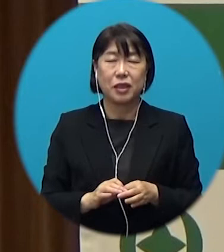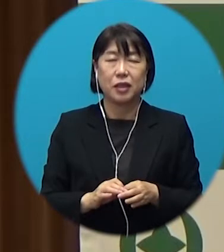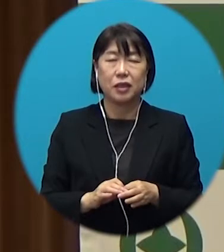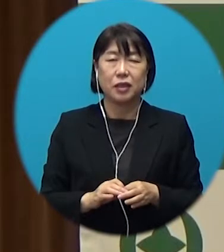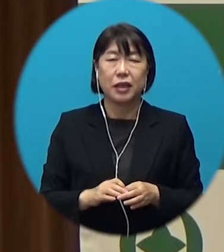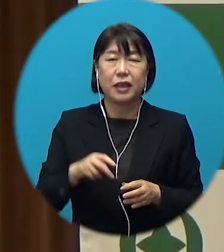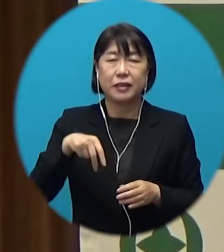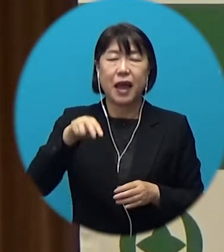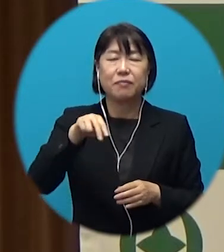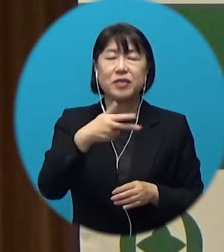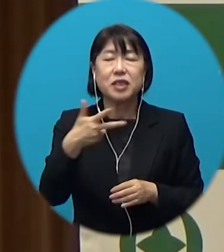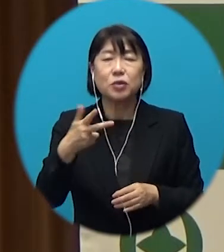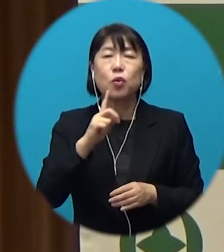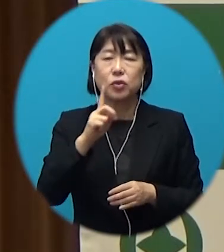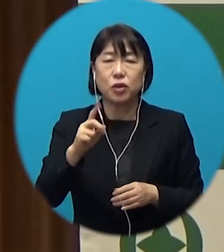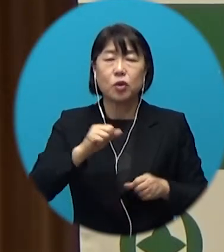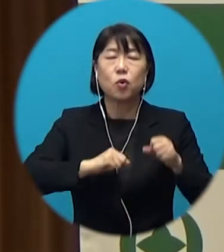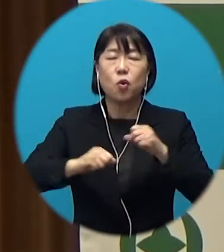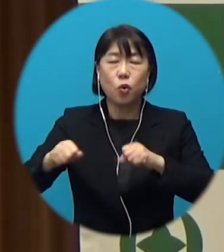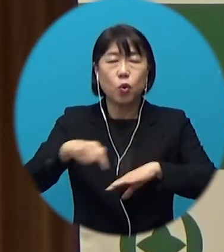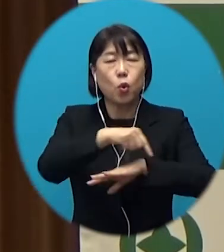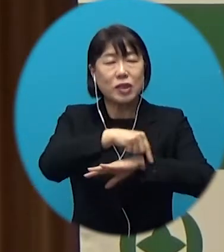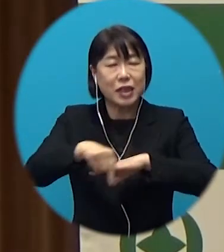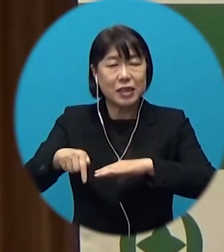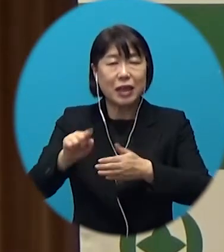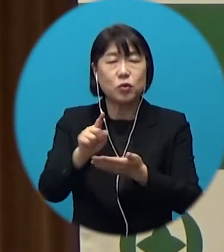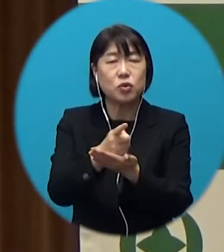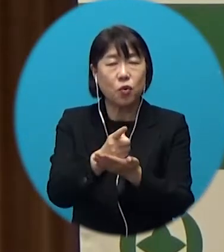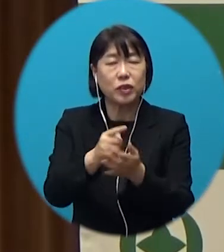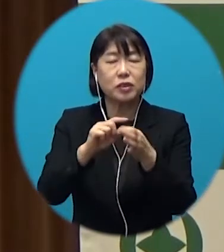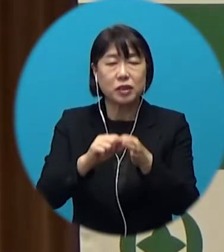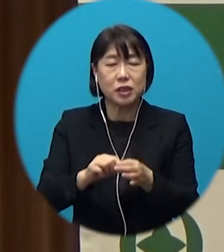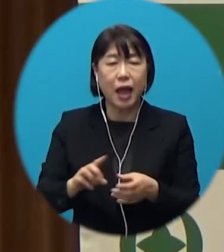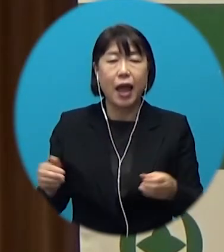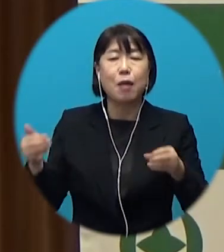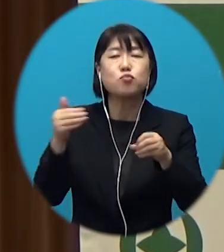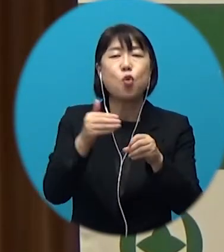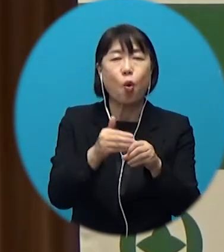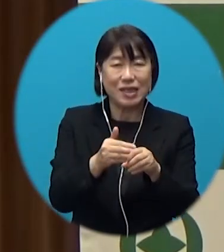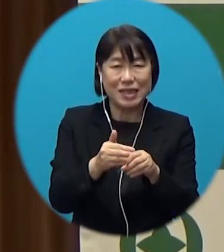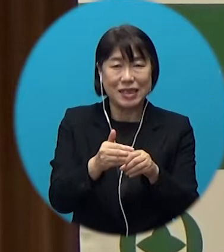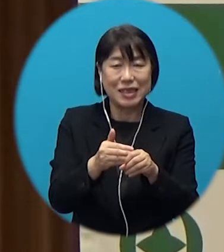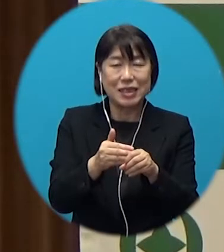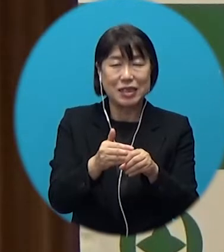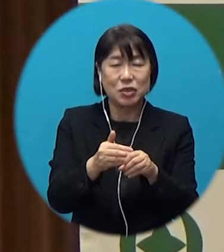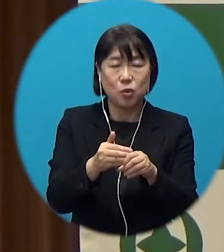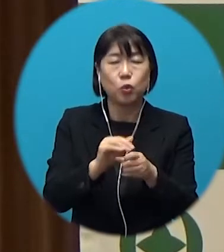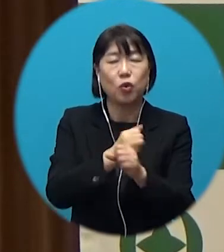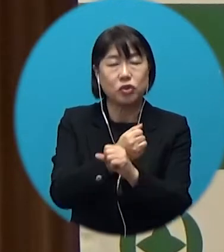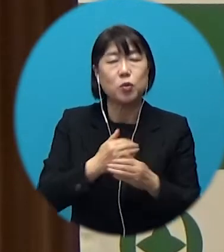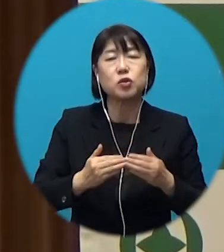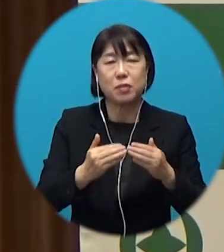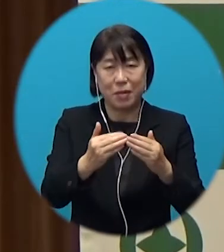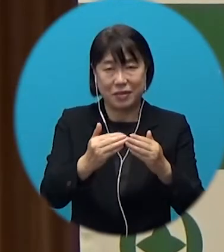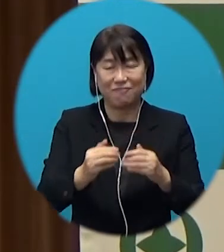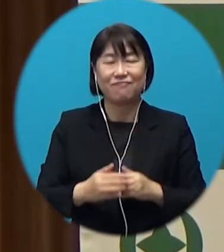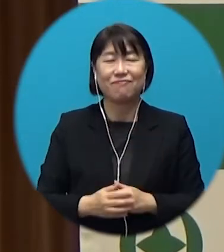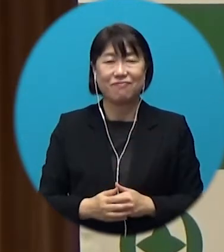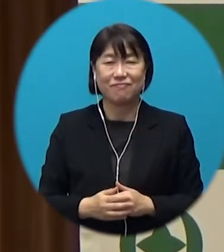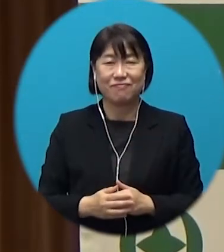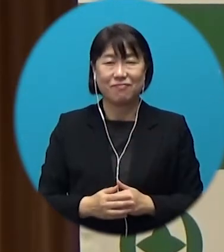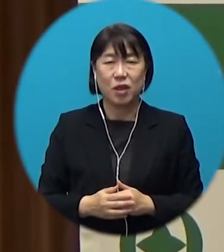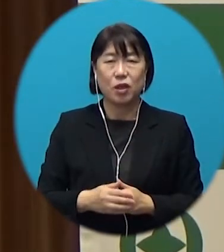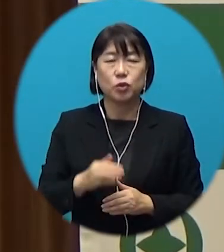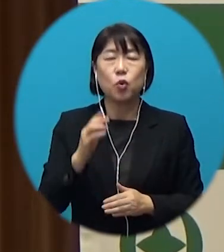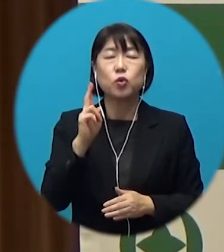ね、行動デザイン手法に基づいたアプローチをですね、非常に進めていきたいと思っております。そしてそ